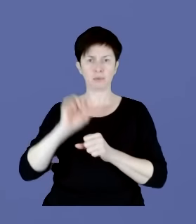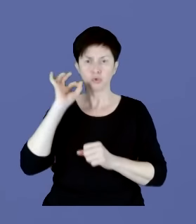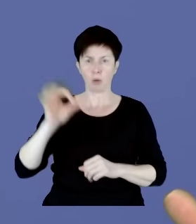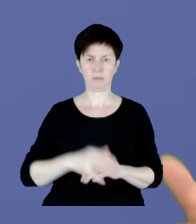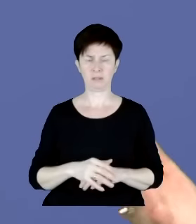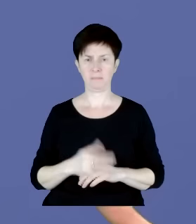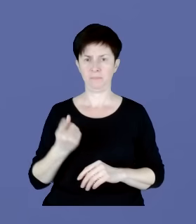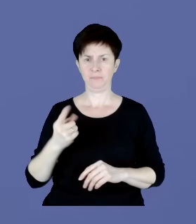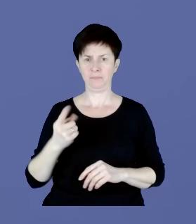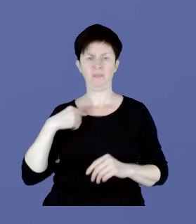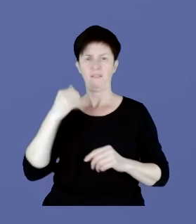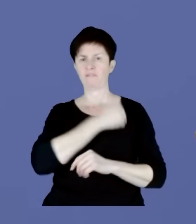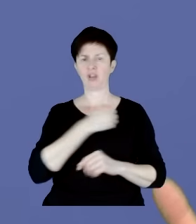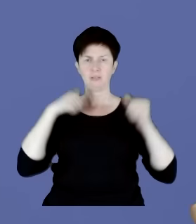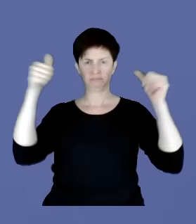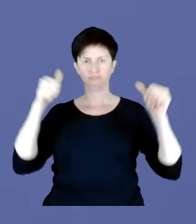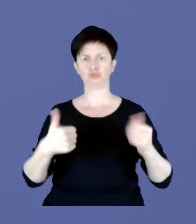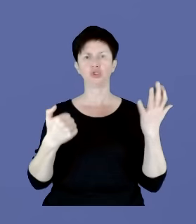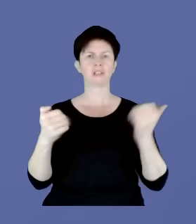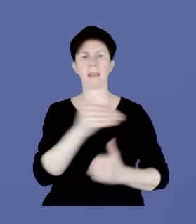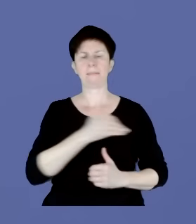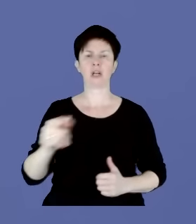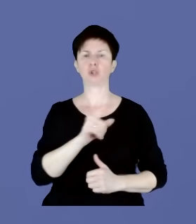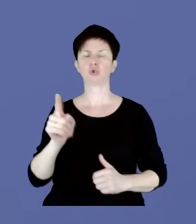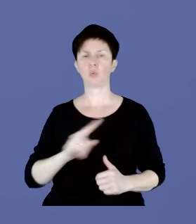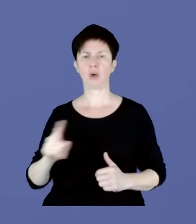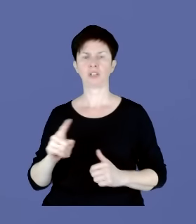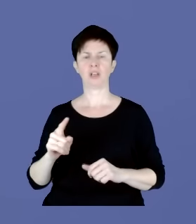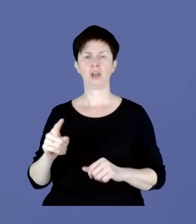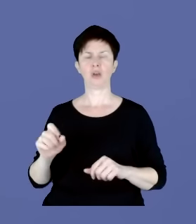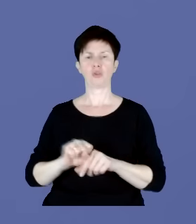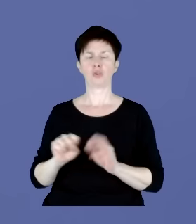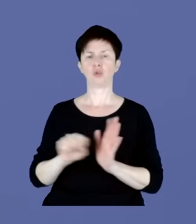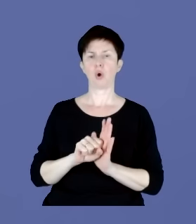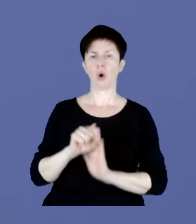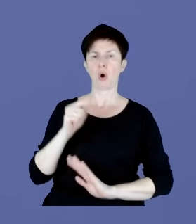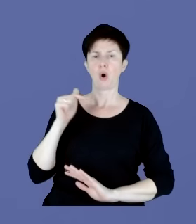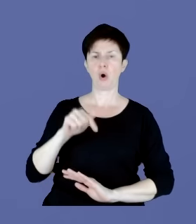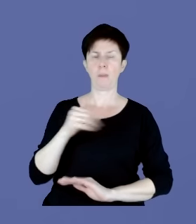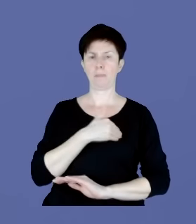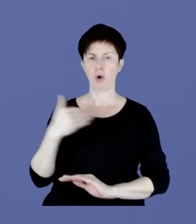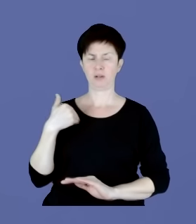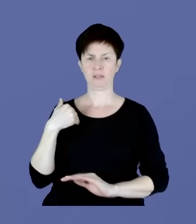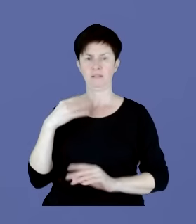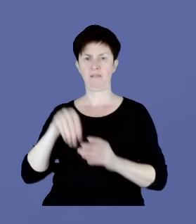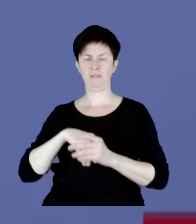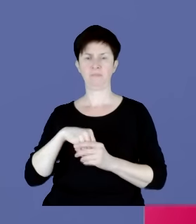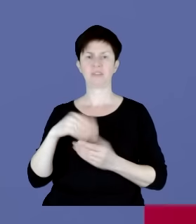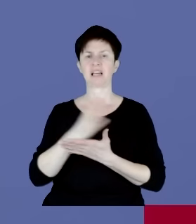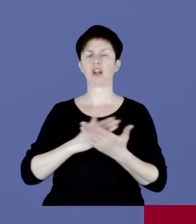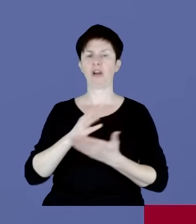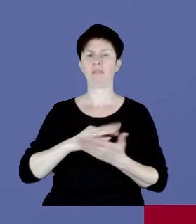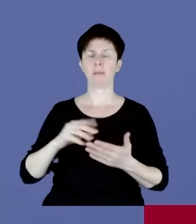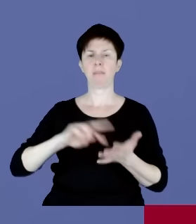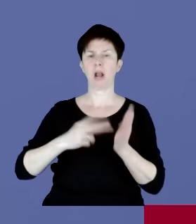billboardy. 600 milionów złotych spływa tutaj do Polski w ramach Krajowego Planu Odbudowy. No te środki powinny